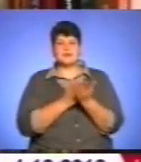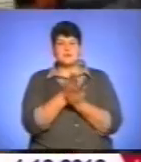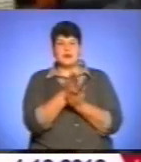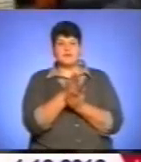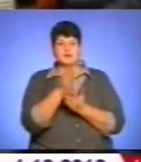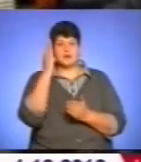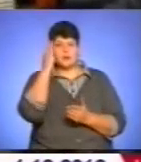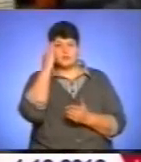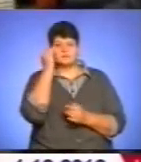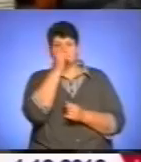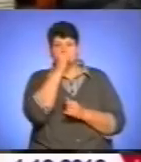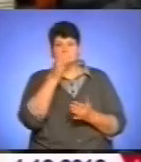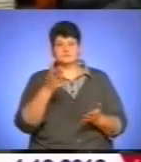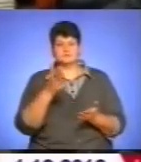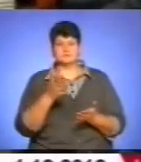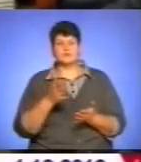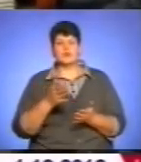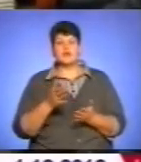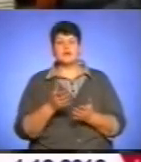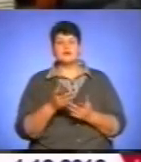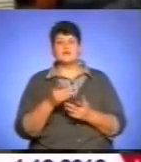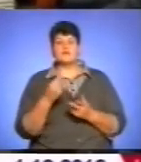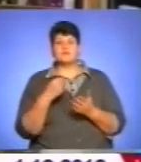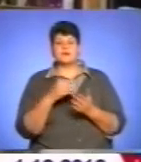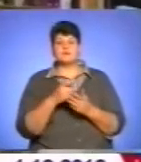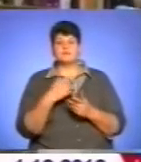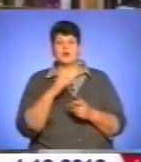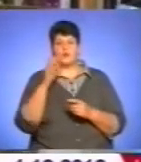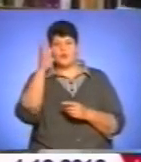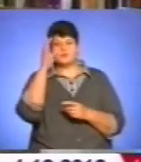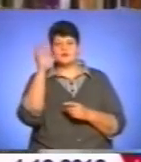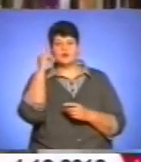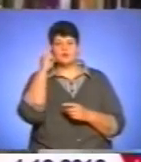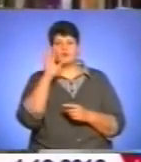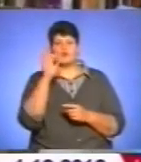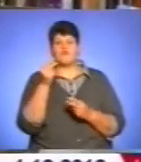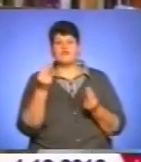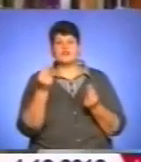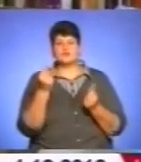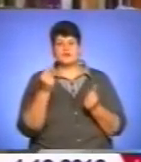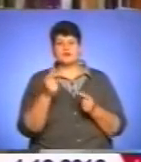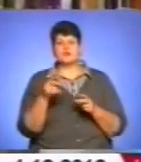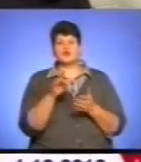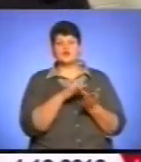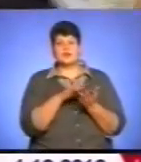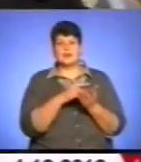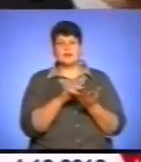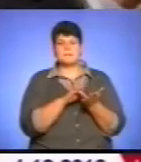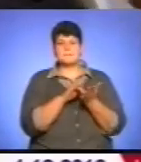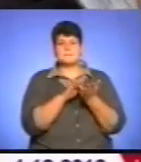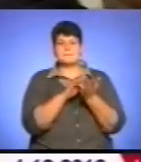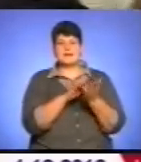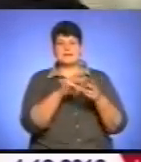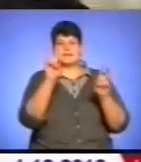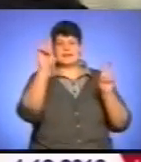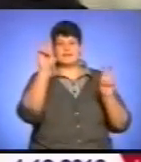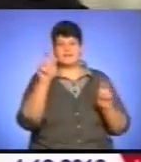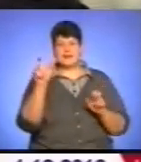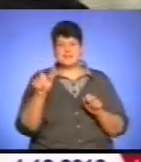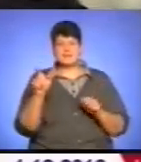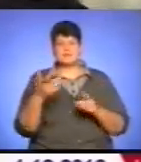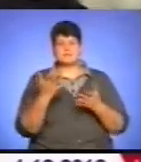неможливо. Науковці переймаються фінансуванням таких видань. Журнал «Мандрівець» 20 років виходить у світ завдяки підтримці